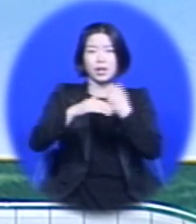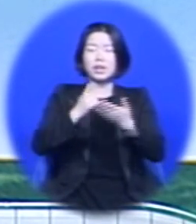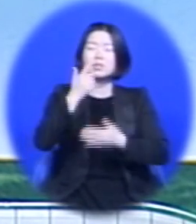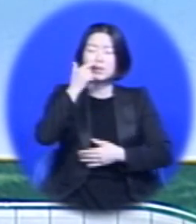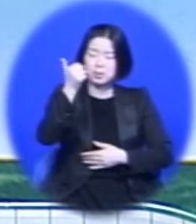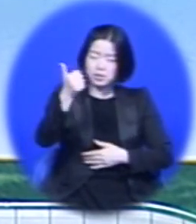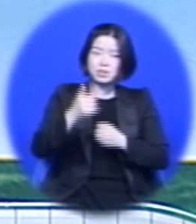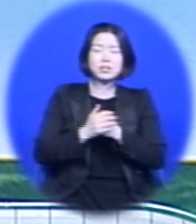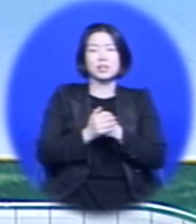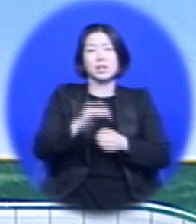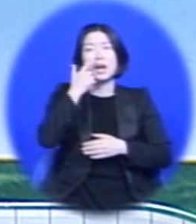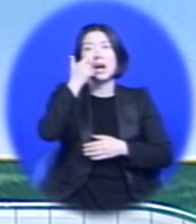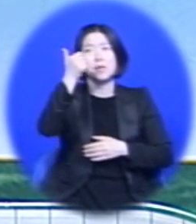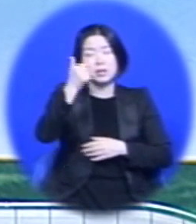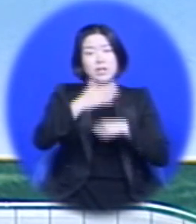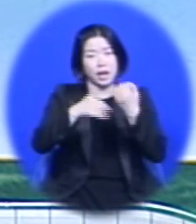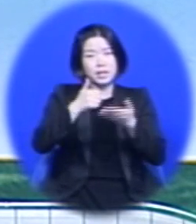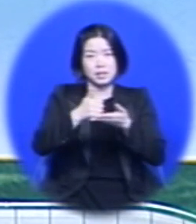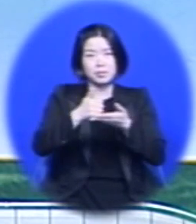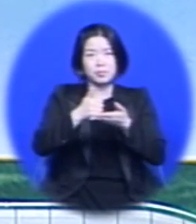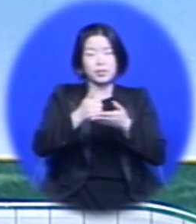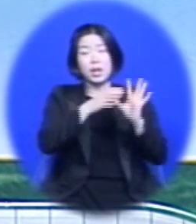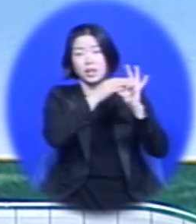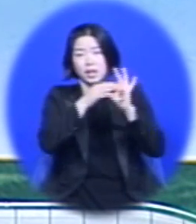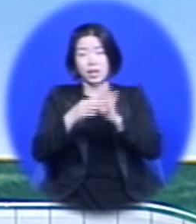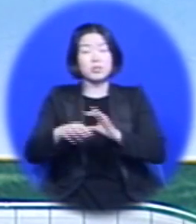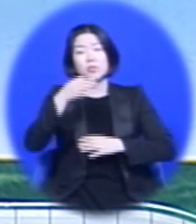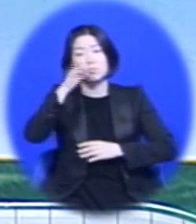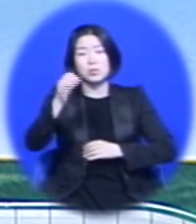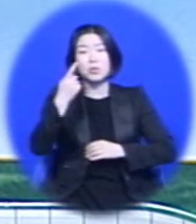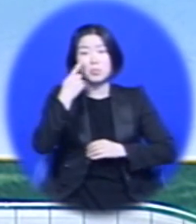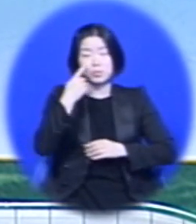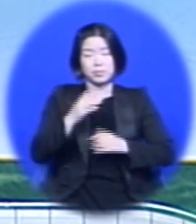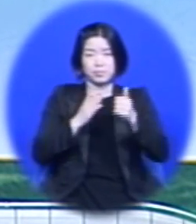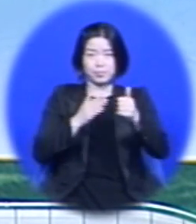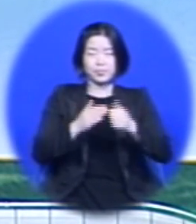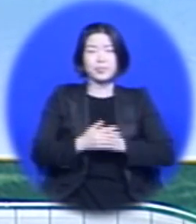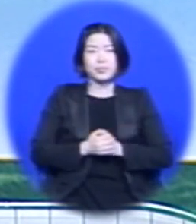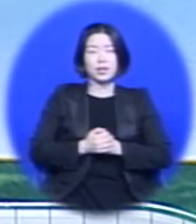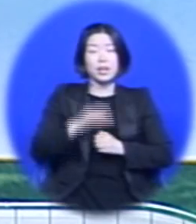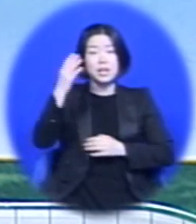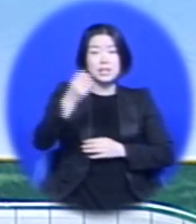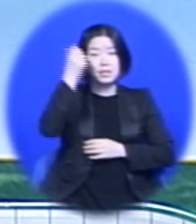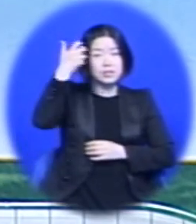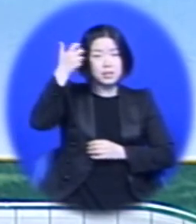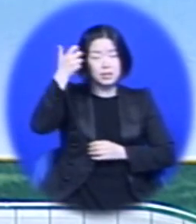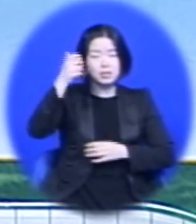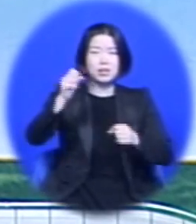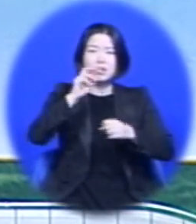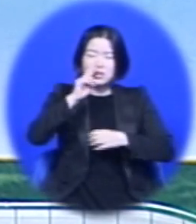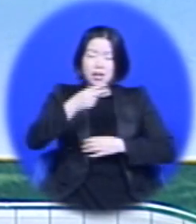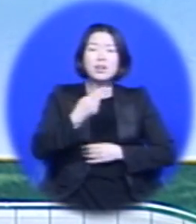아버지, 아버지 하나님 계속 그렇게 불러보세요. 성령께서 틀림없이 여러분들을